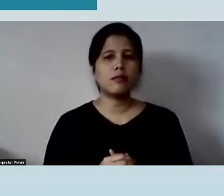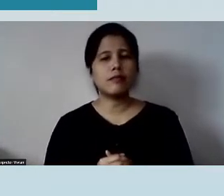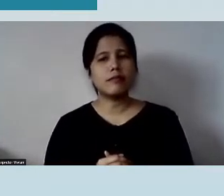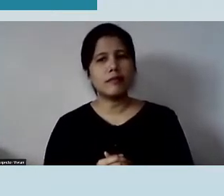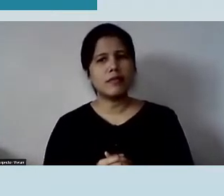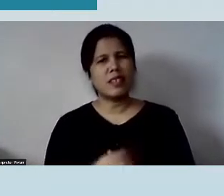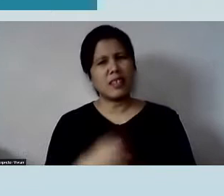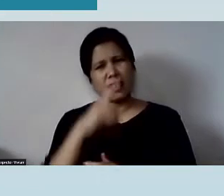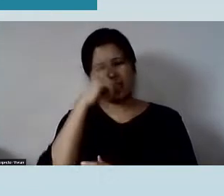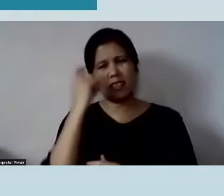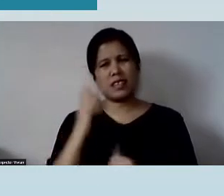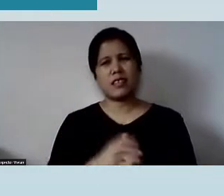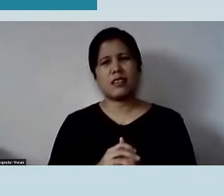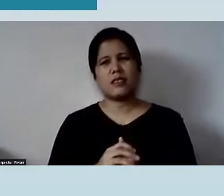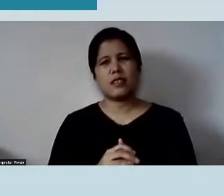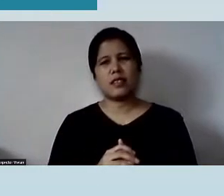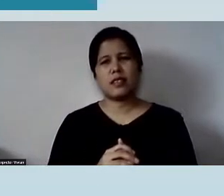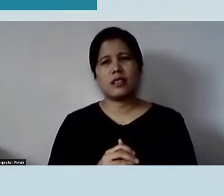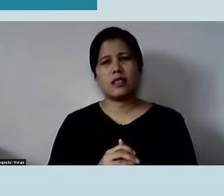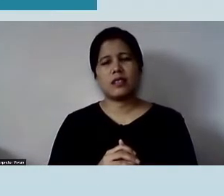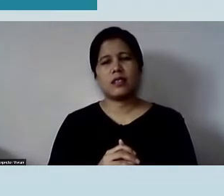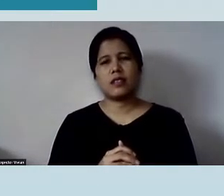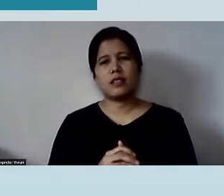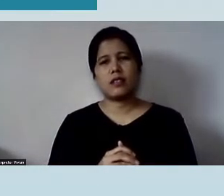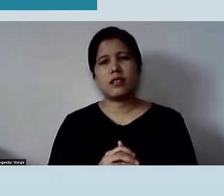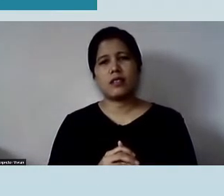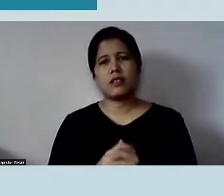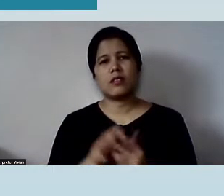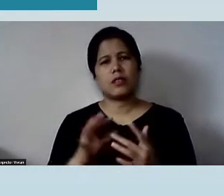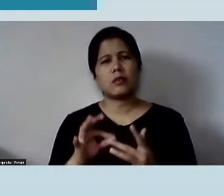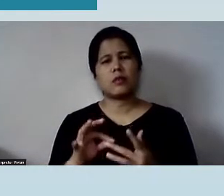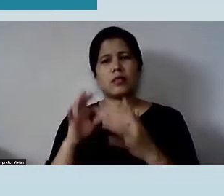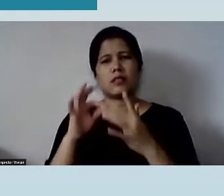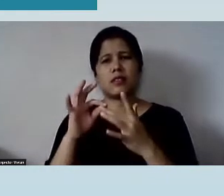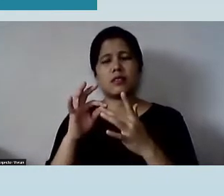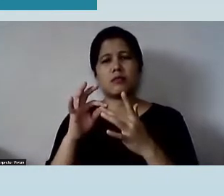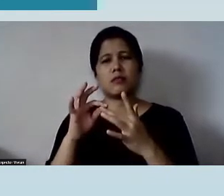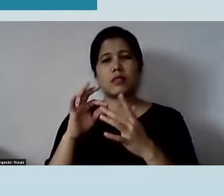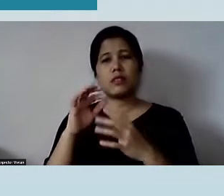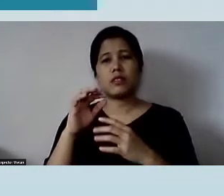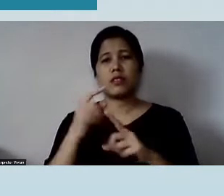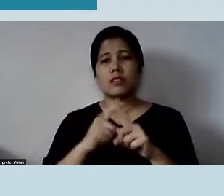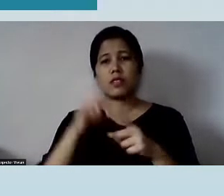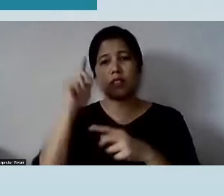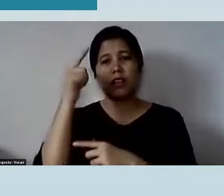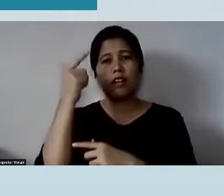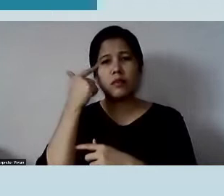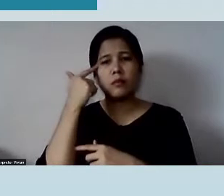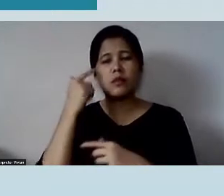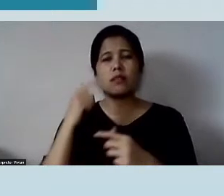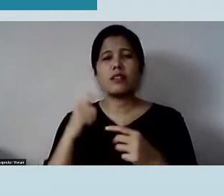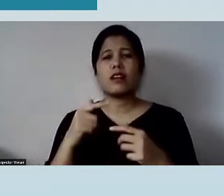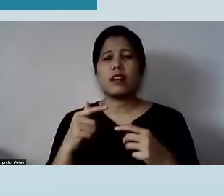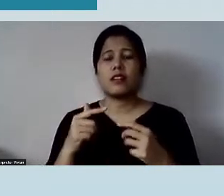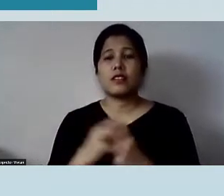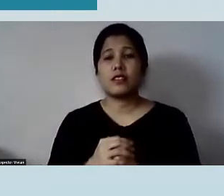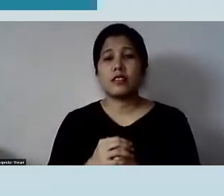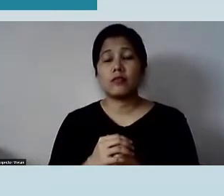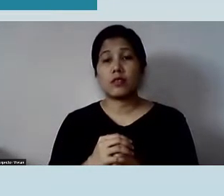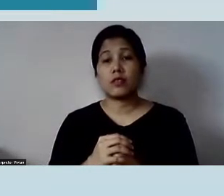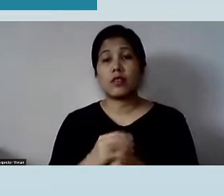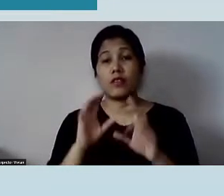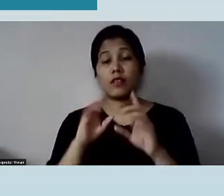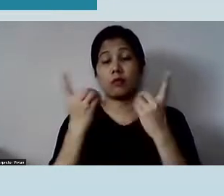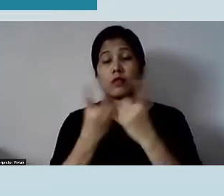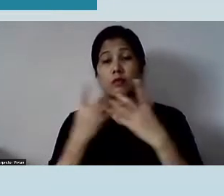kasi wala tayong mga specialist na galing sa ating government, sa Department of Health, no?